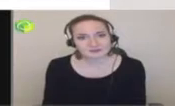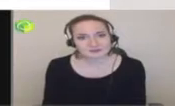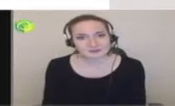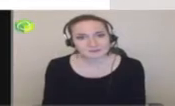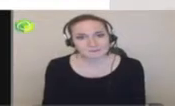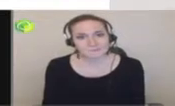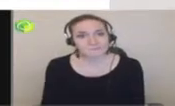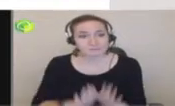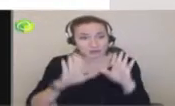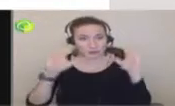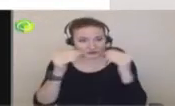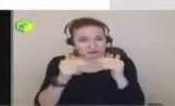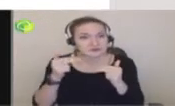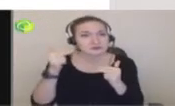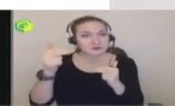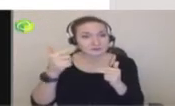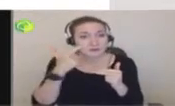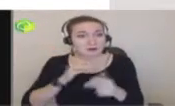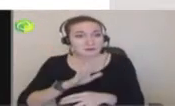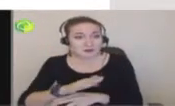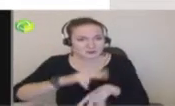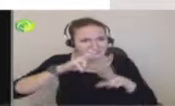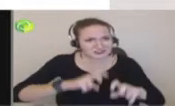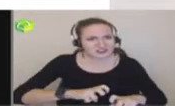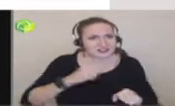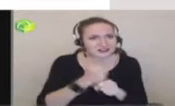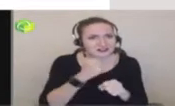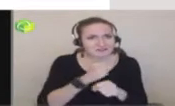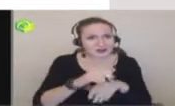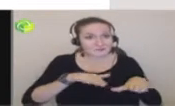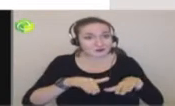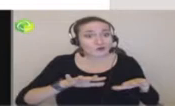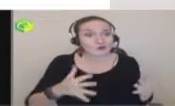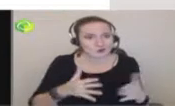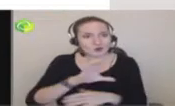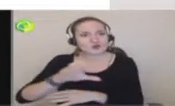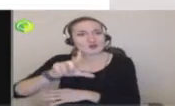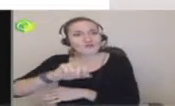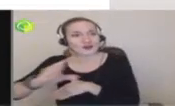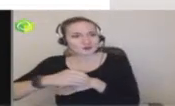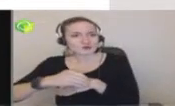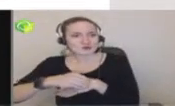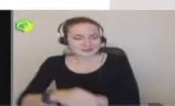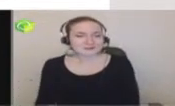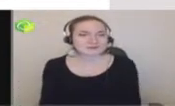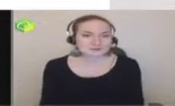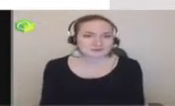Autiste Asperger, la clé de votre recherche d'emploi en 120 conseils de Philippe Jean-Michel chez Françoise Ezac Édition.